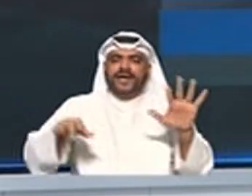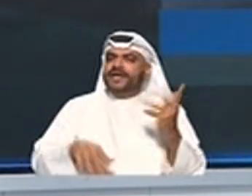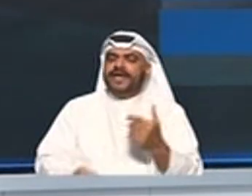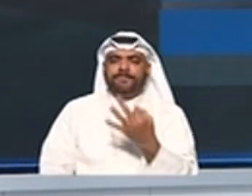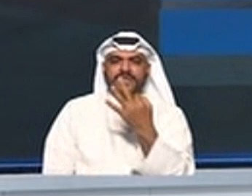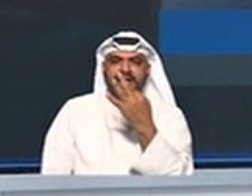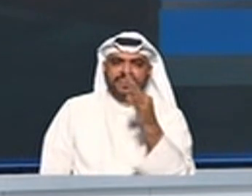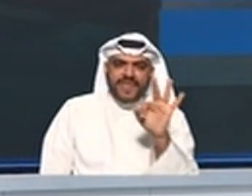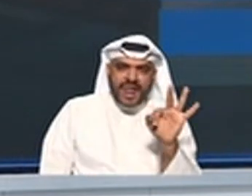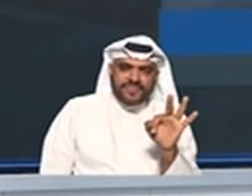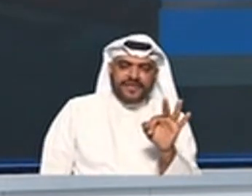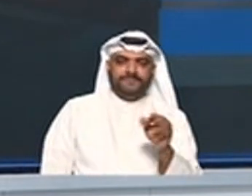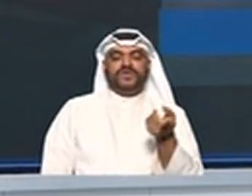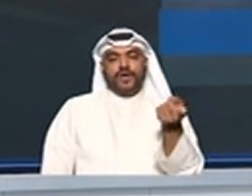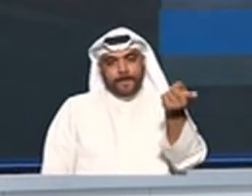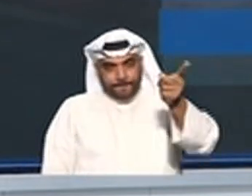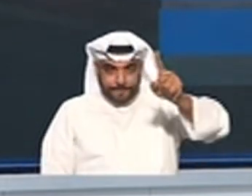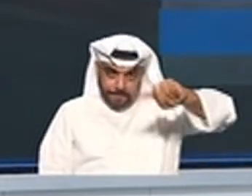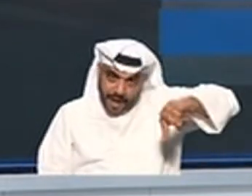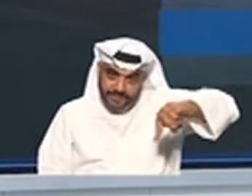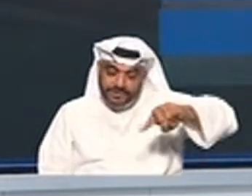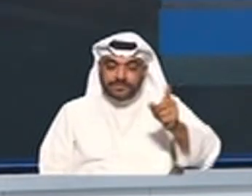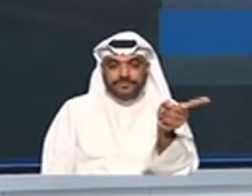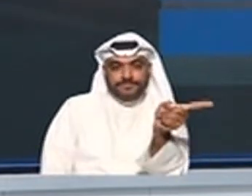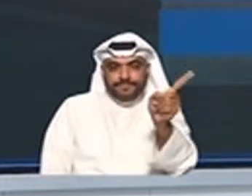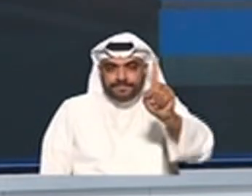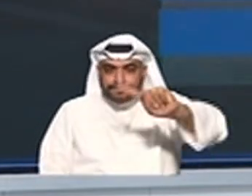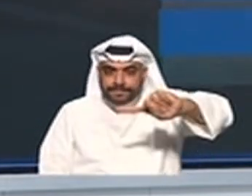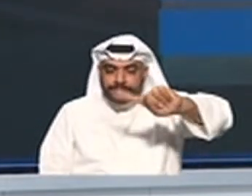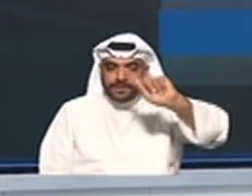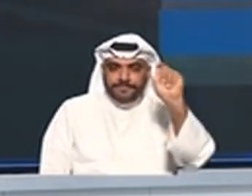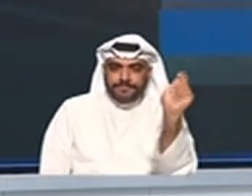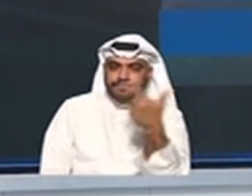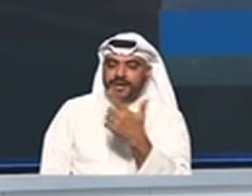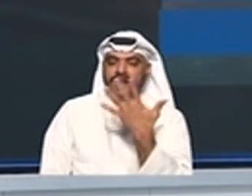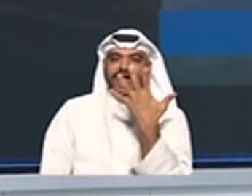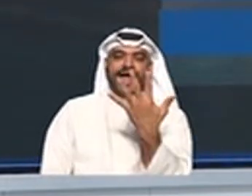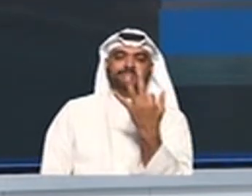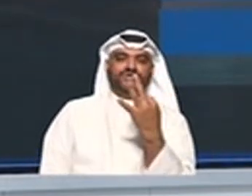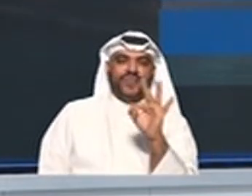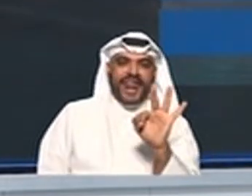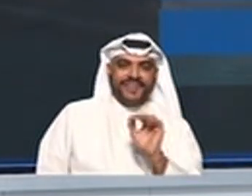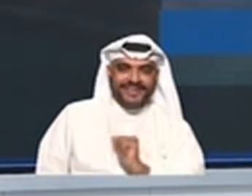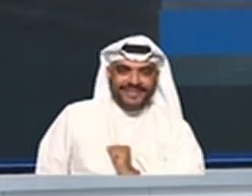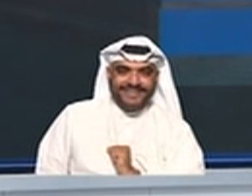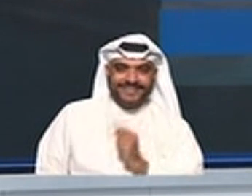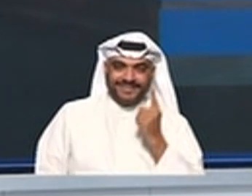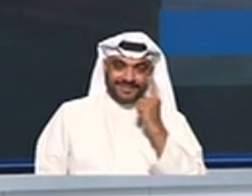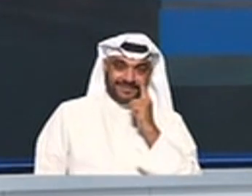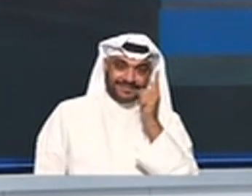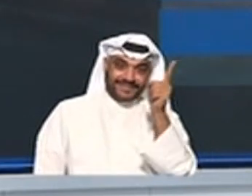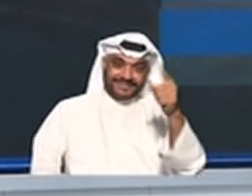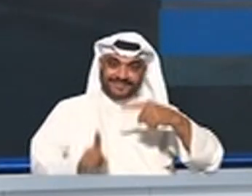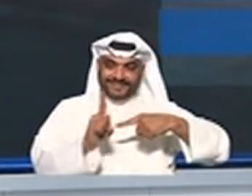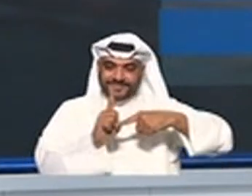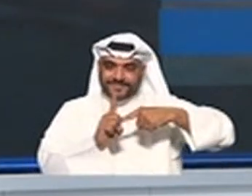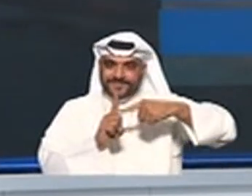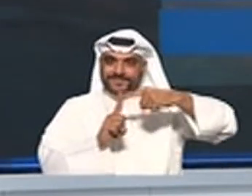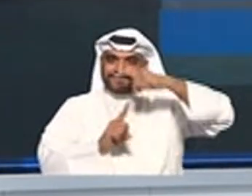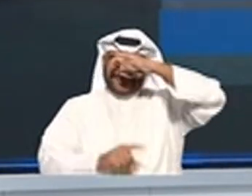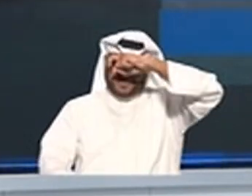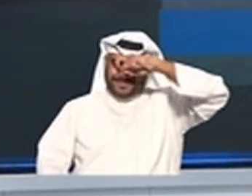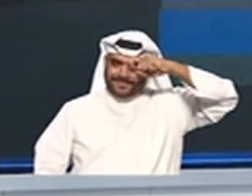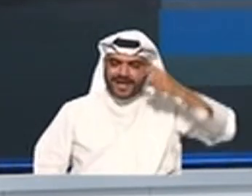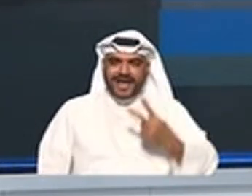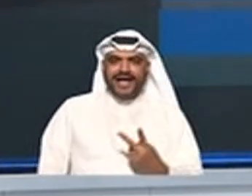30، ويوم الغد ايضا كحد اقصى تصل في سرعتها الى 35 كيلو متر في الساعه. حاليا درجه الحراره 37 درجه مئويه، والرطوبه